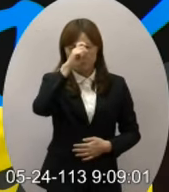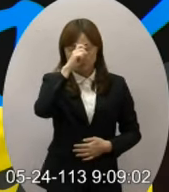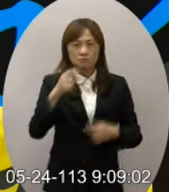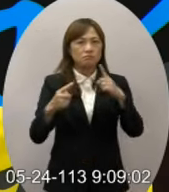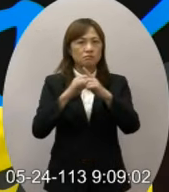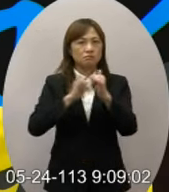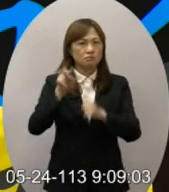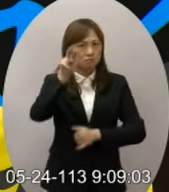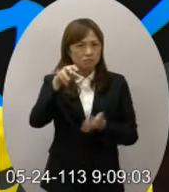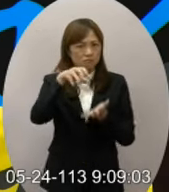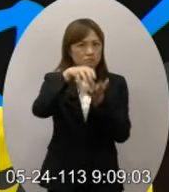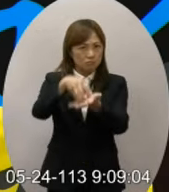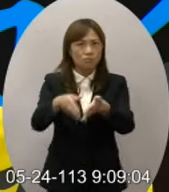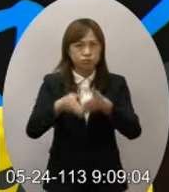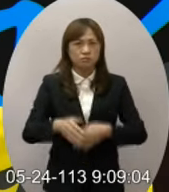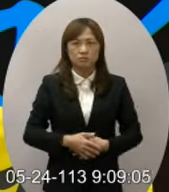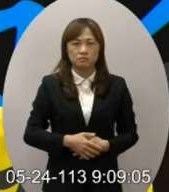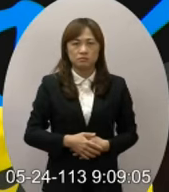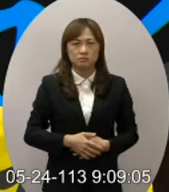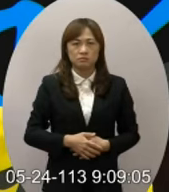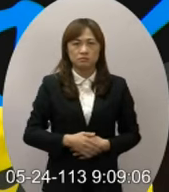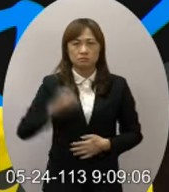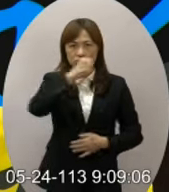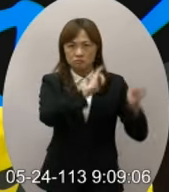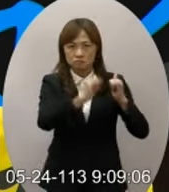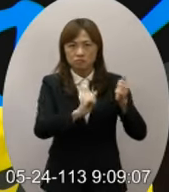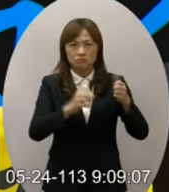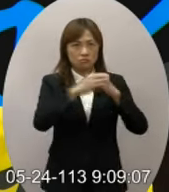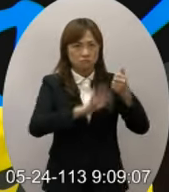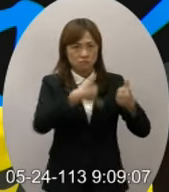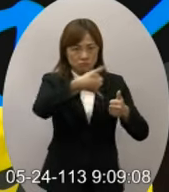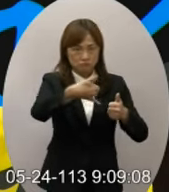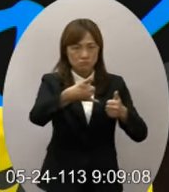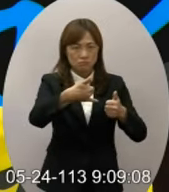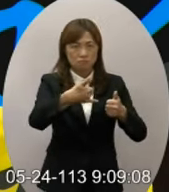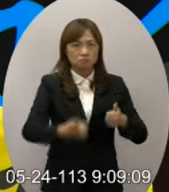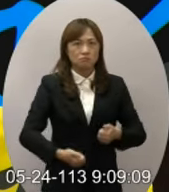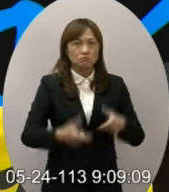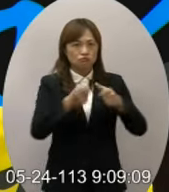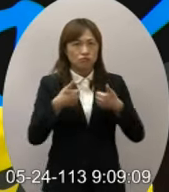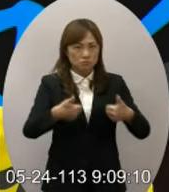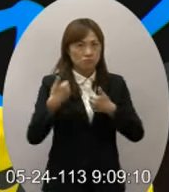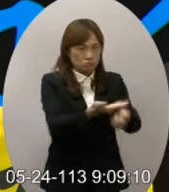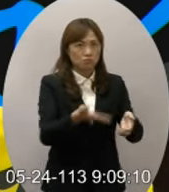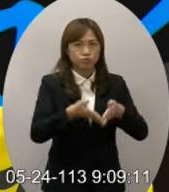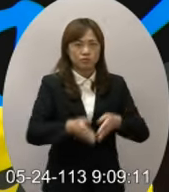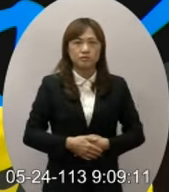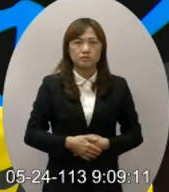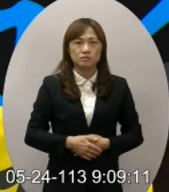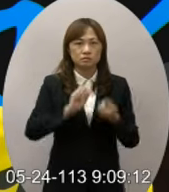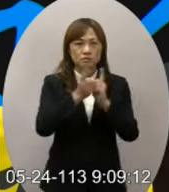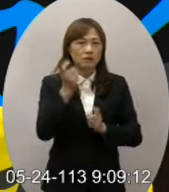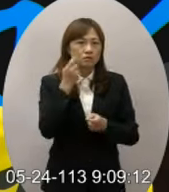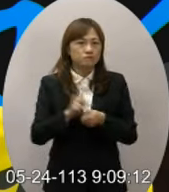啊，还给去欠价的麦玉珍，还给台湾民众党一个公道。请不要移花接木，特别是媒体，第四